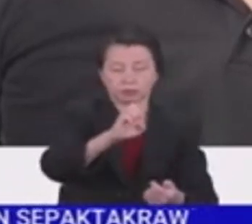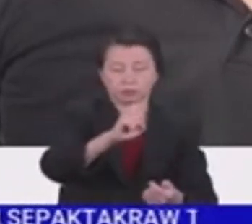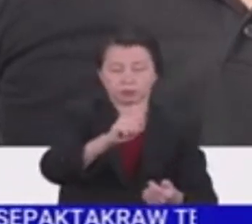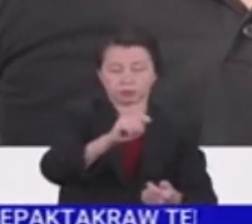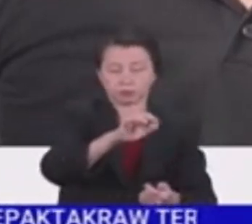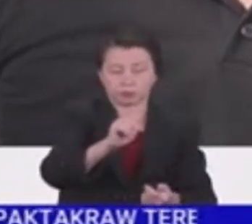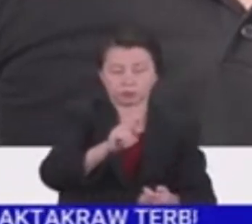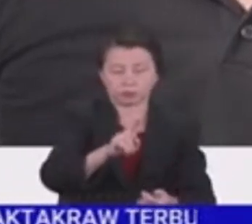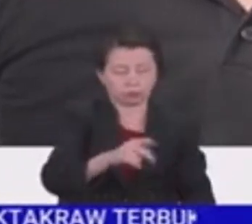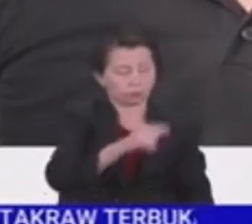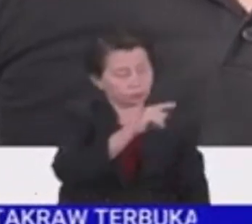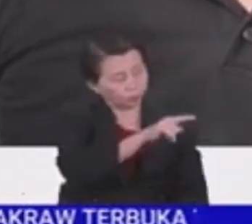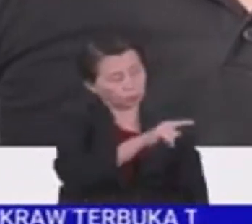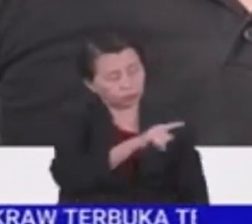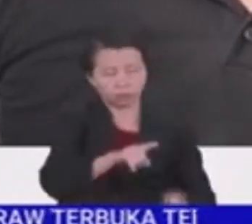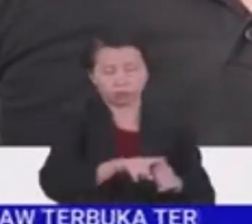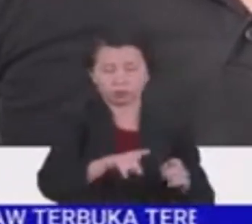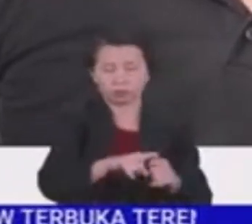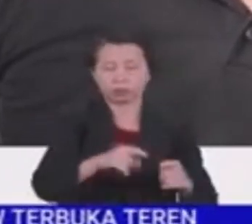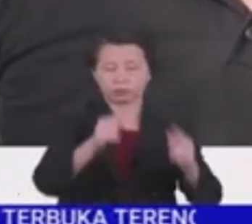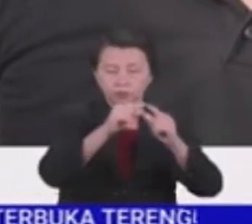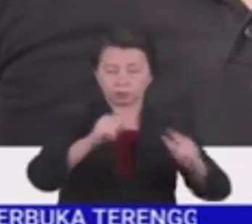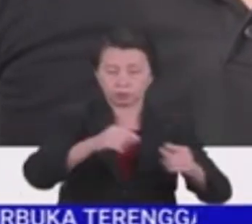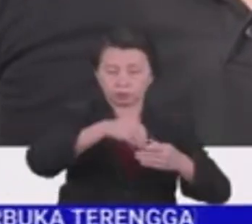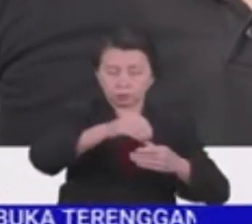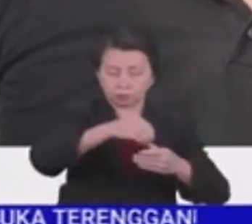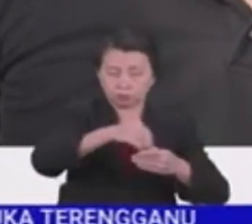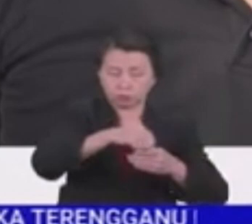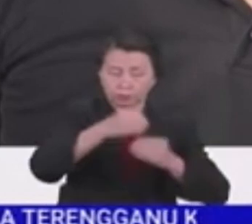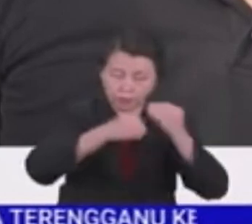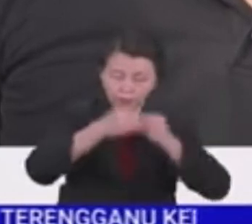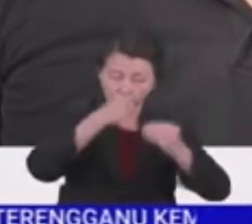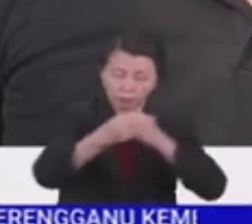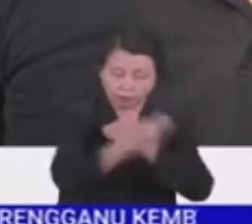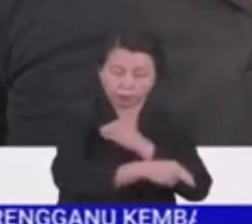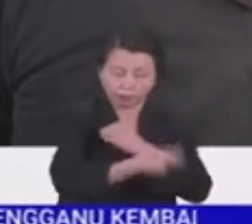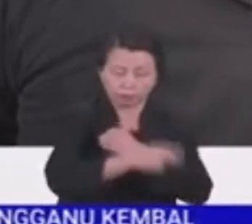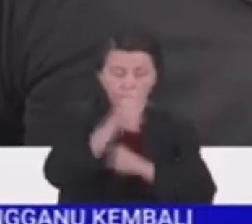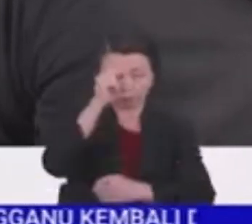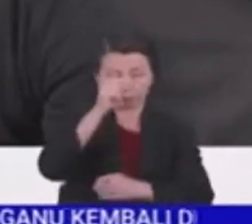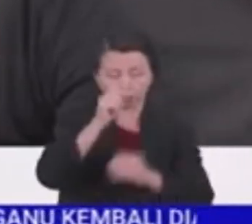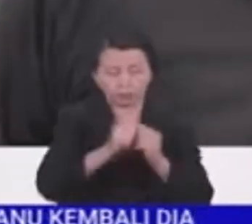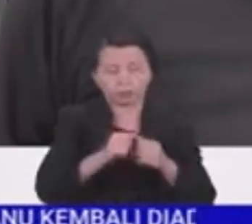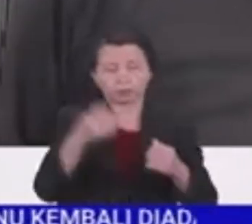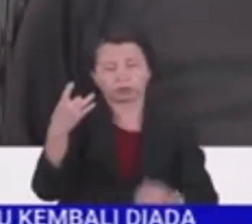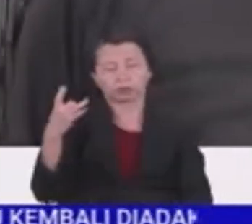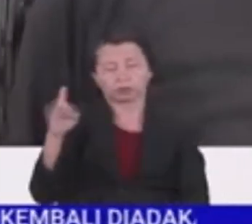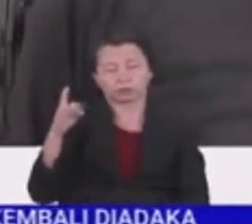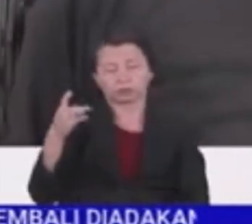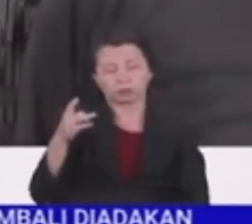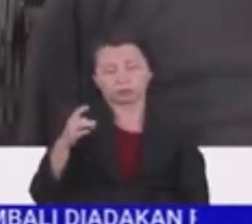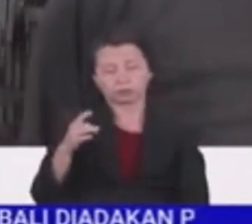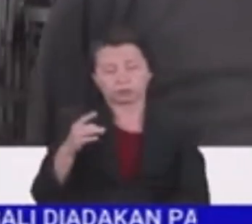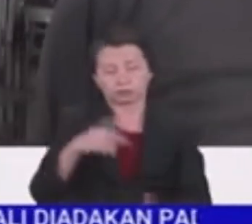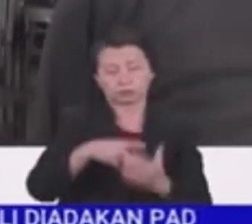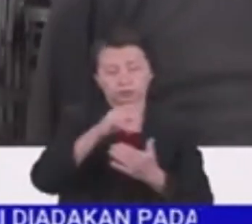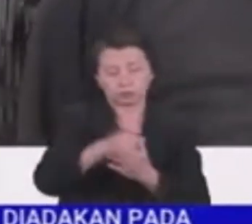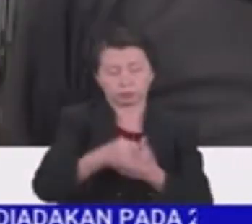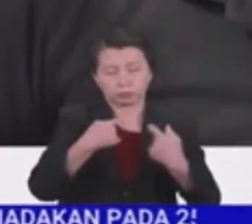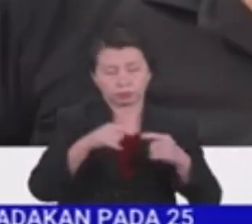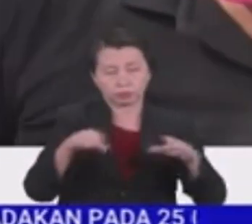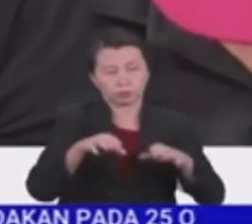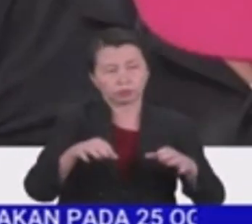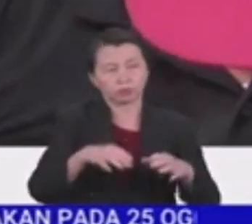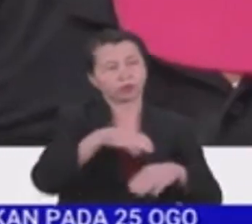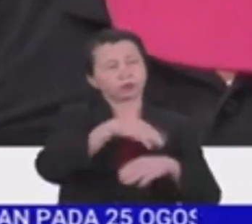daerah Setiu kita telah isytiharkan sebagai gedung pengeluaran makanan negeri Terengganu dengan 18 projek yang sedang berjalan